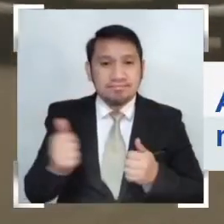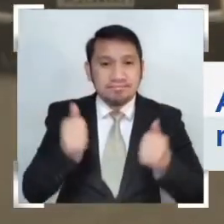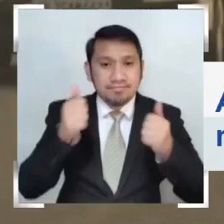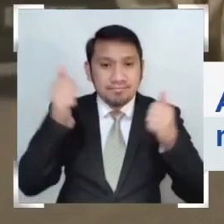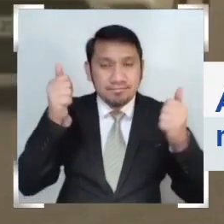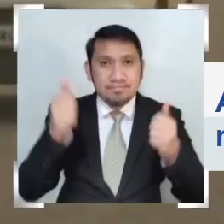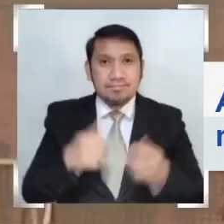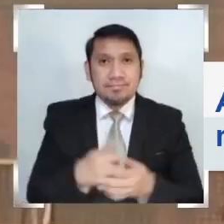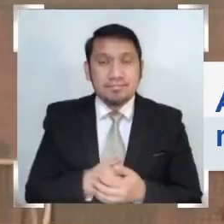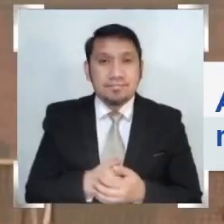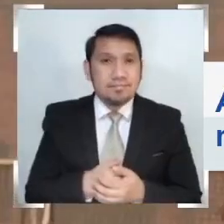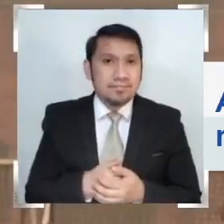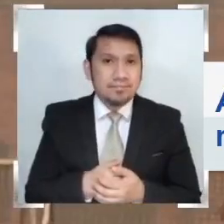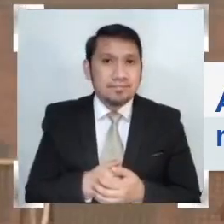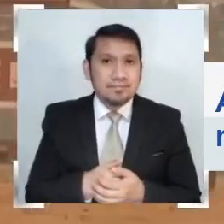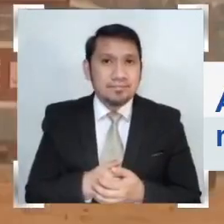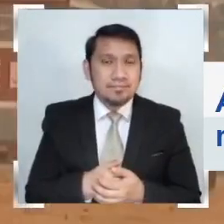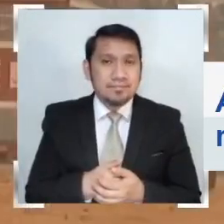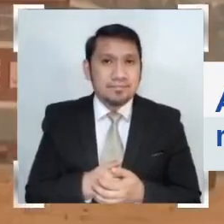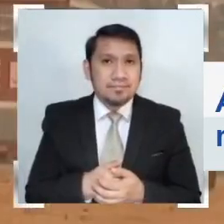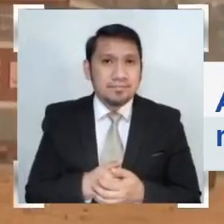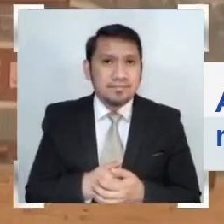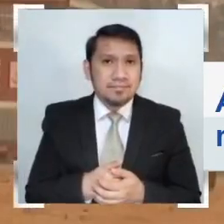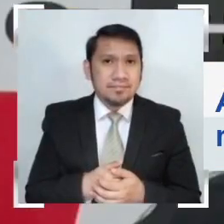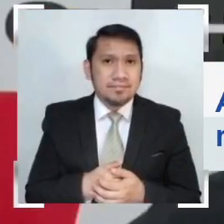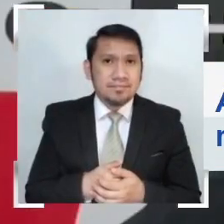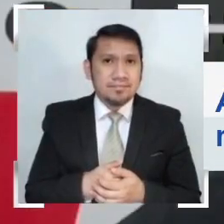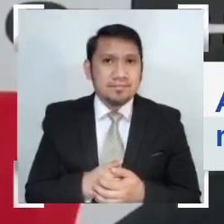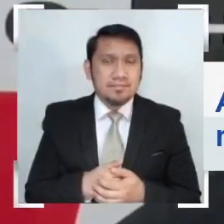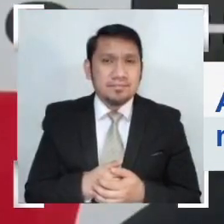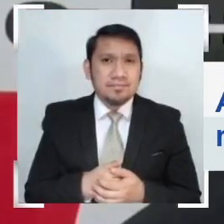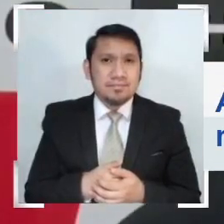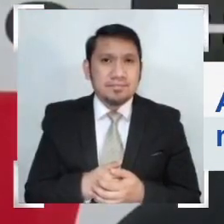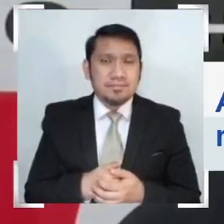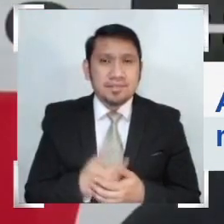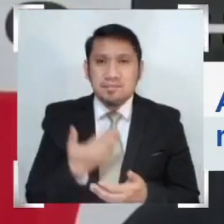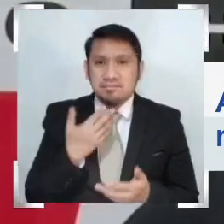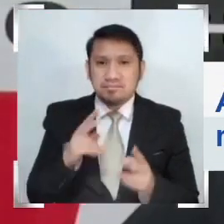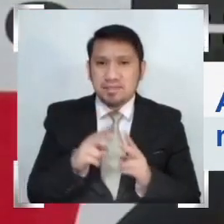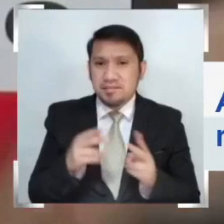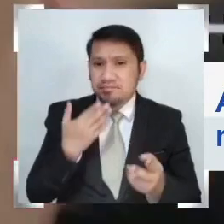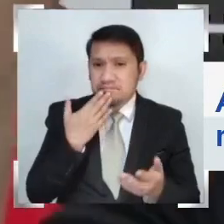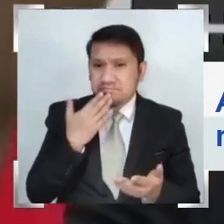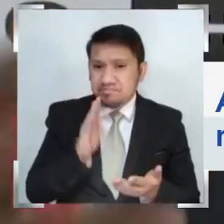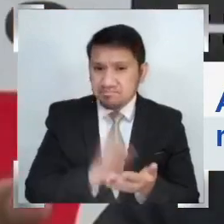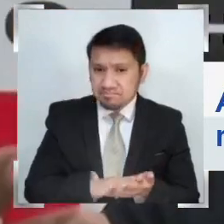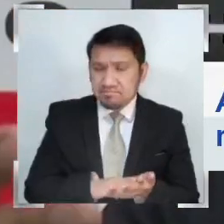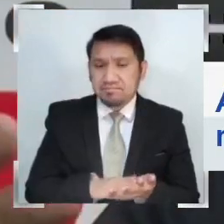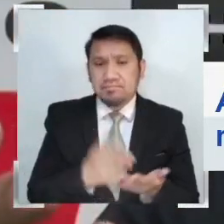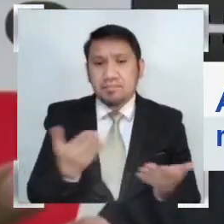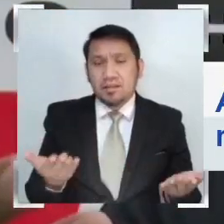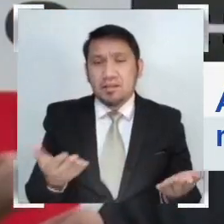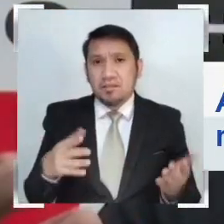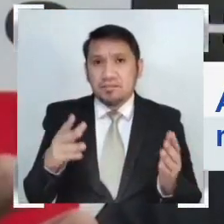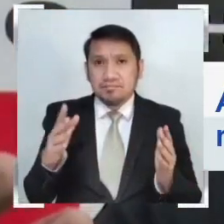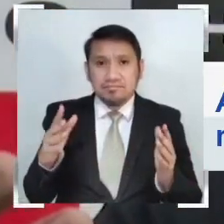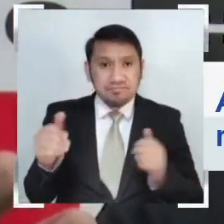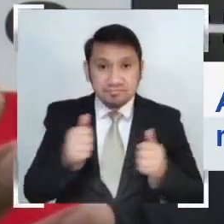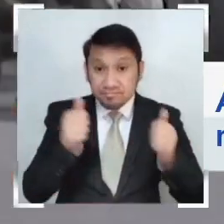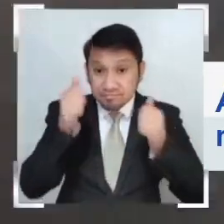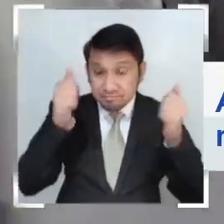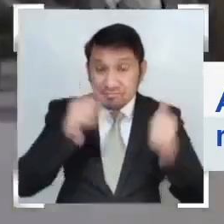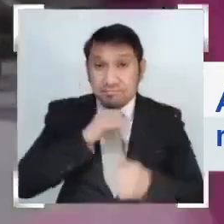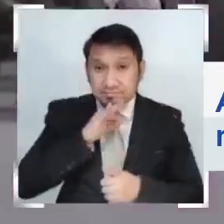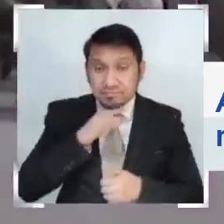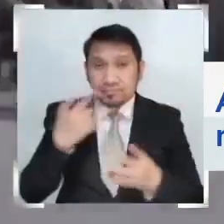by media, and we got to know about the very bad air quality in Delhi. That's the time when we started developing this